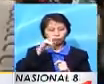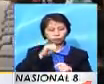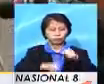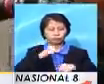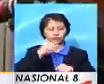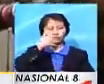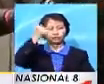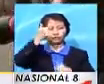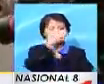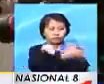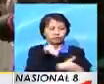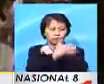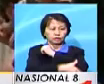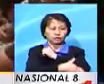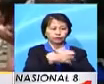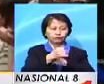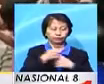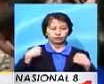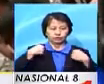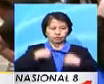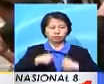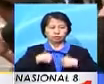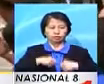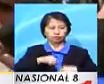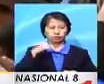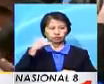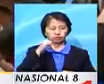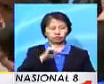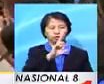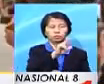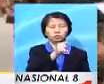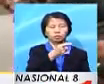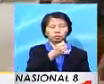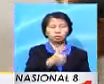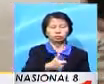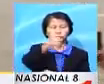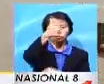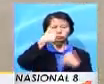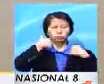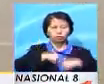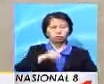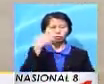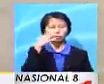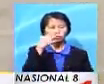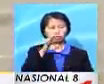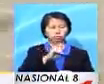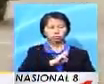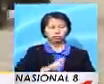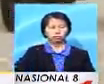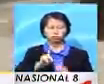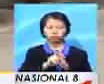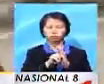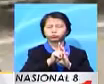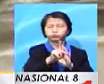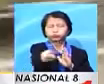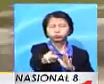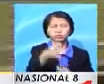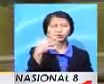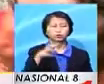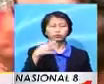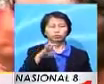pelumba terbaik negara. Selain menyarun jersi kuning, Rahim turut mengungguli jersi biru selaku Raja Pecut dengan 15